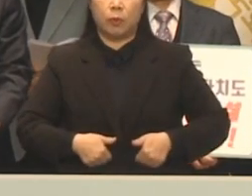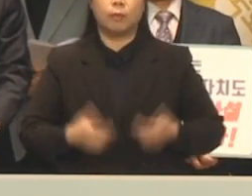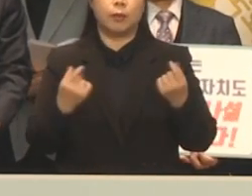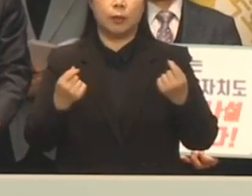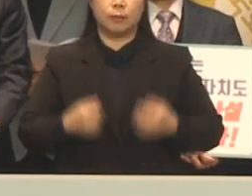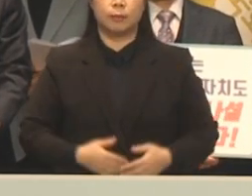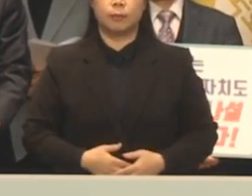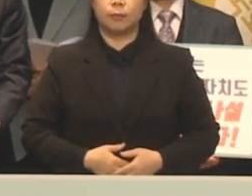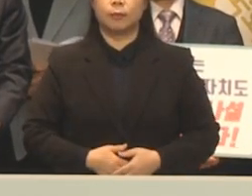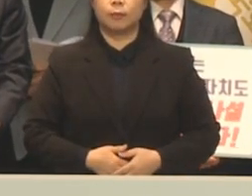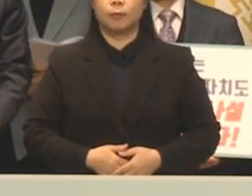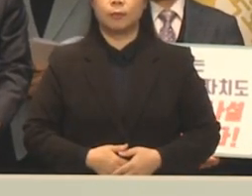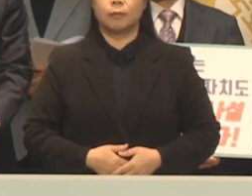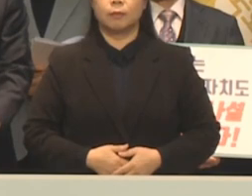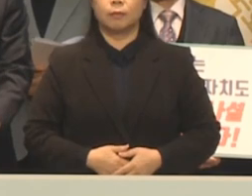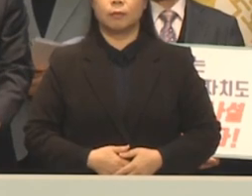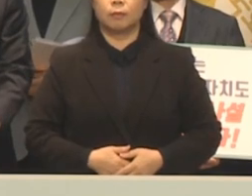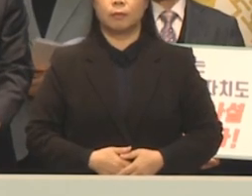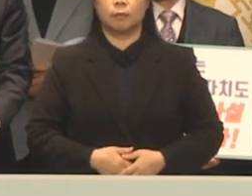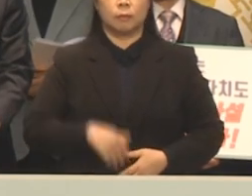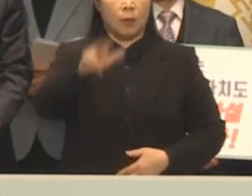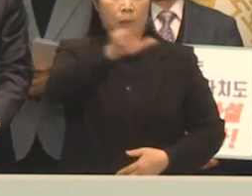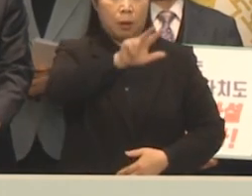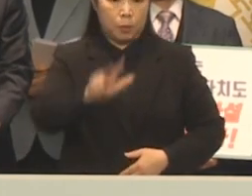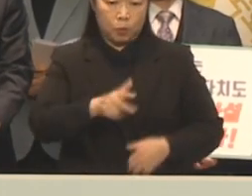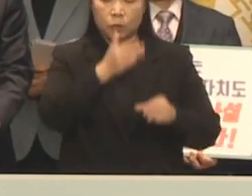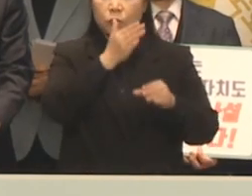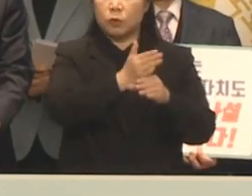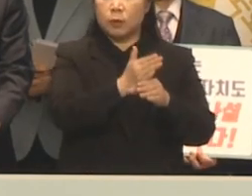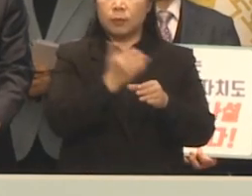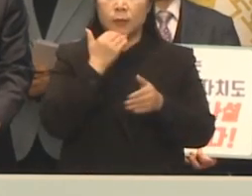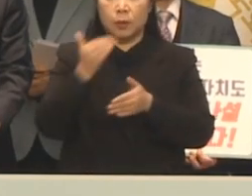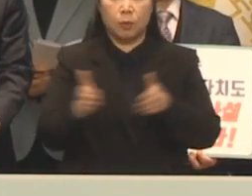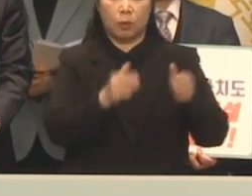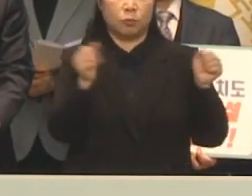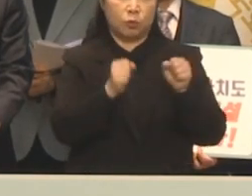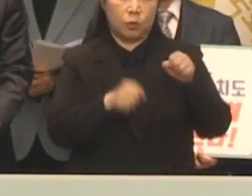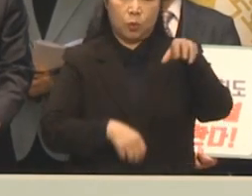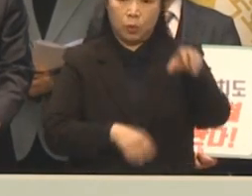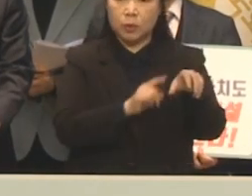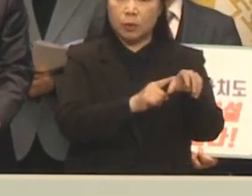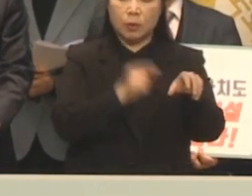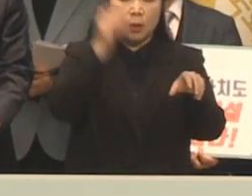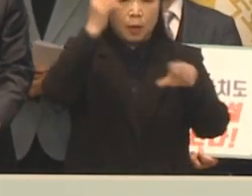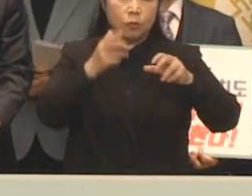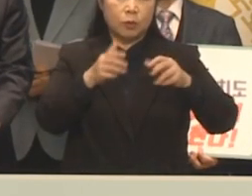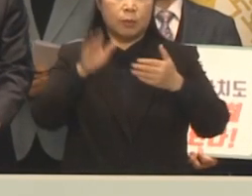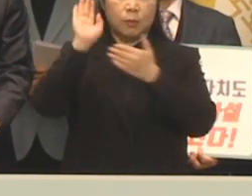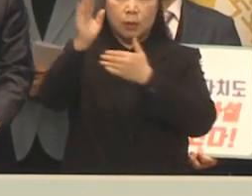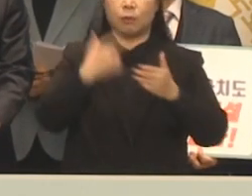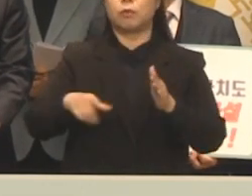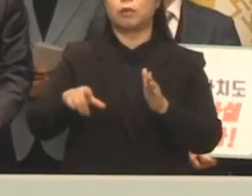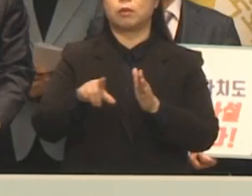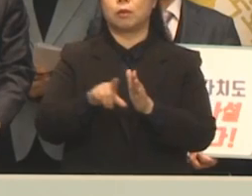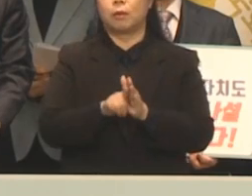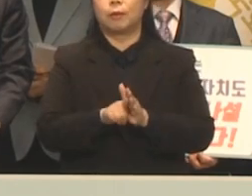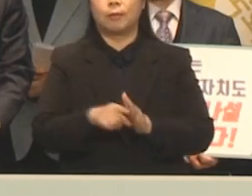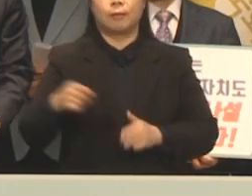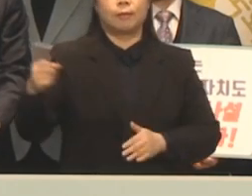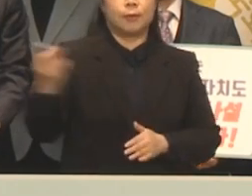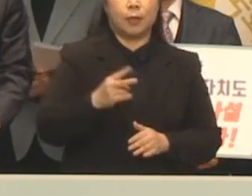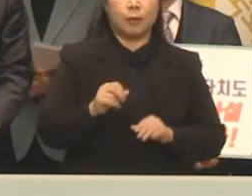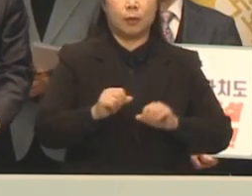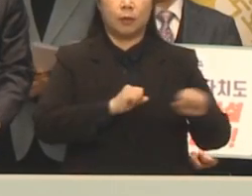될 것입니다. 한반도의 중심 경기 북부가 대한민국 미래를 위해 다시 뛸